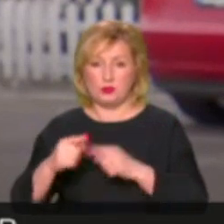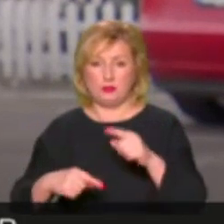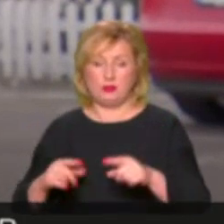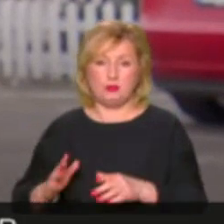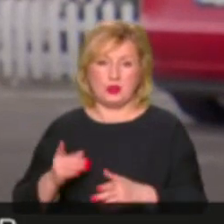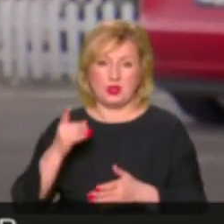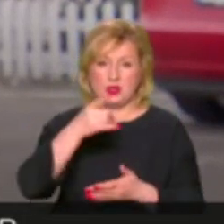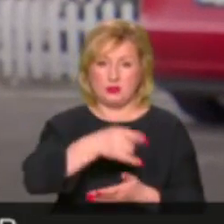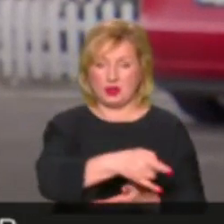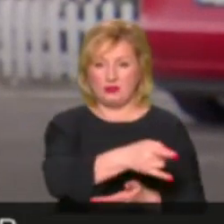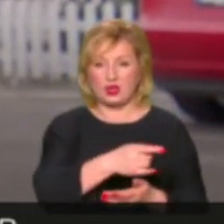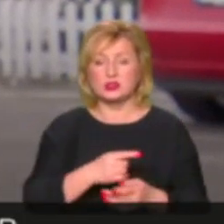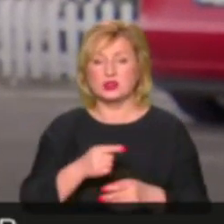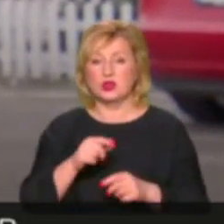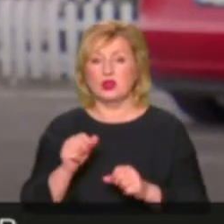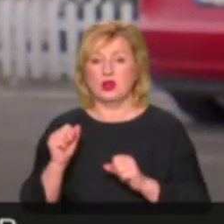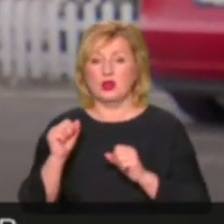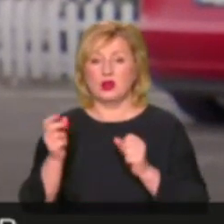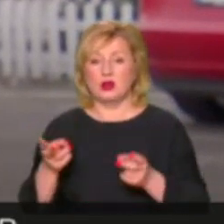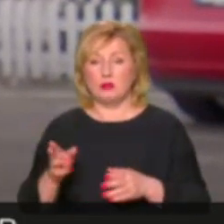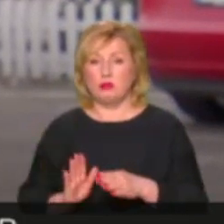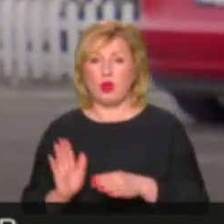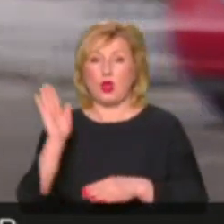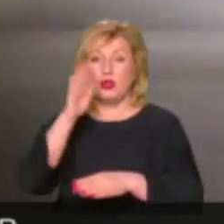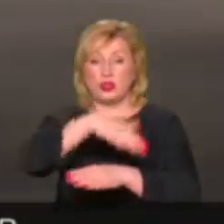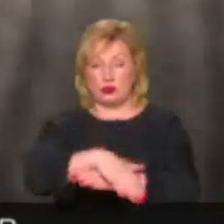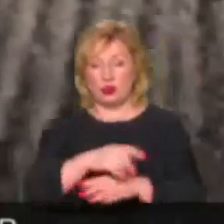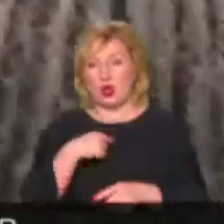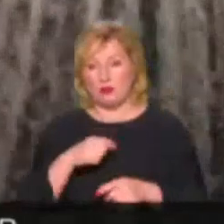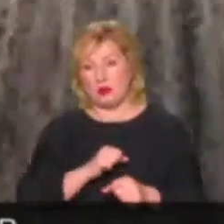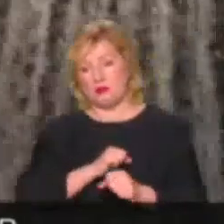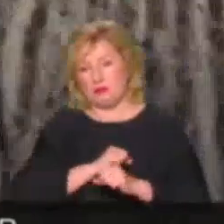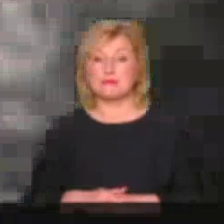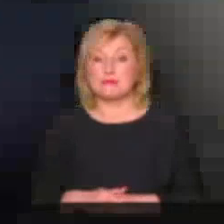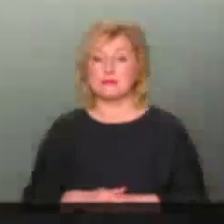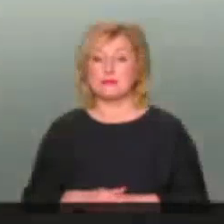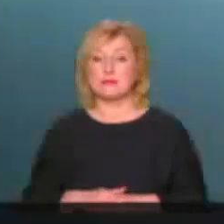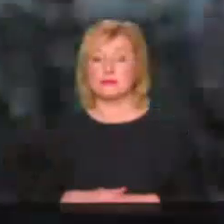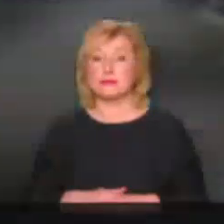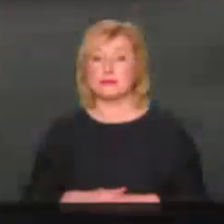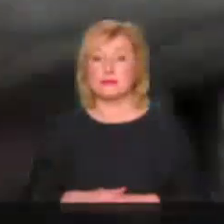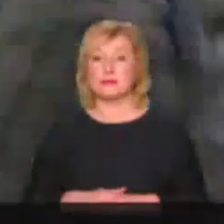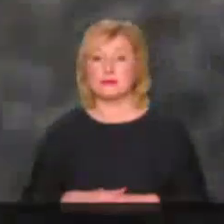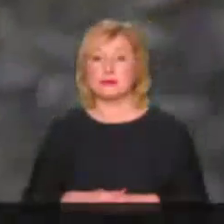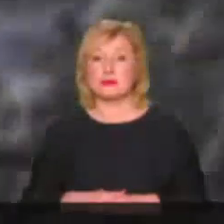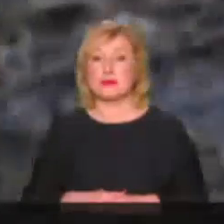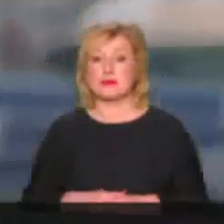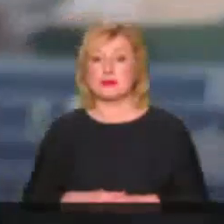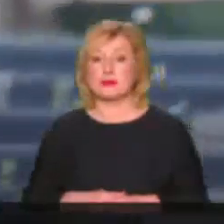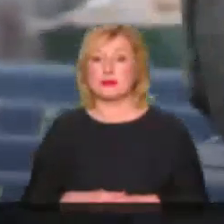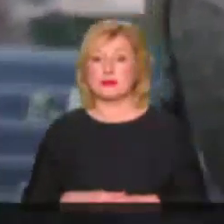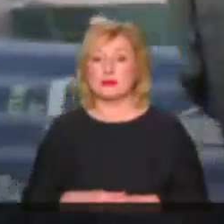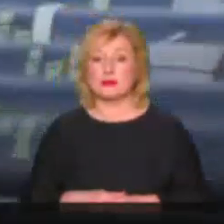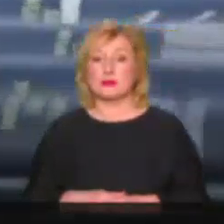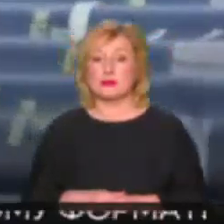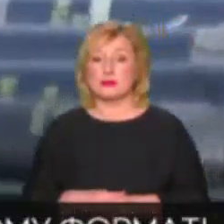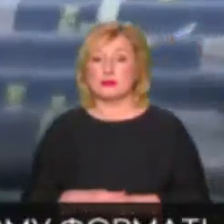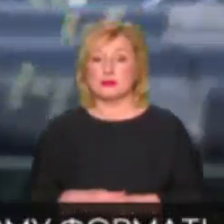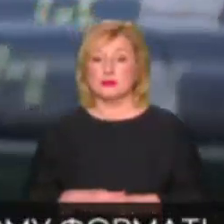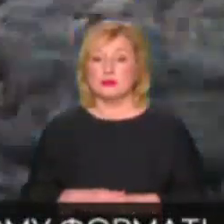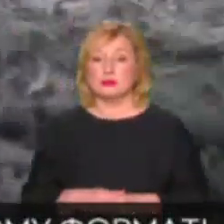І тільки 1,5 тонни взривчатки змогли підірвати цей міст. Андрій – мешканець Мощуна, який з перших днів війни став провідником і